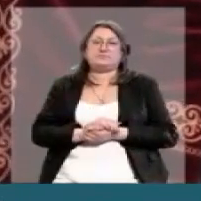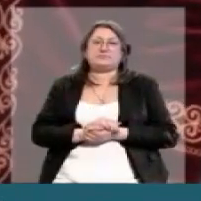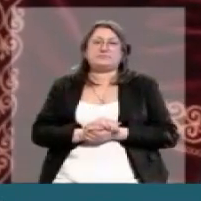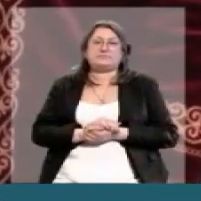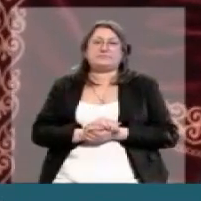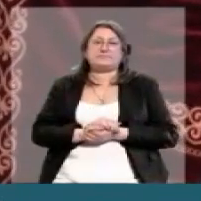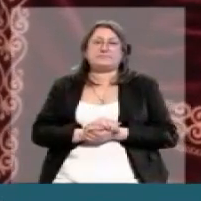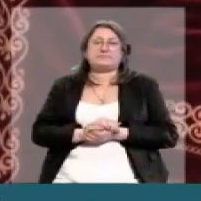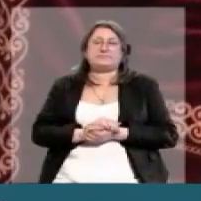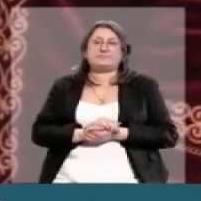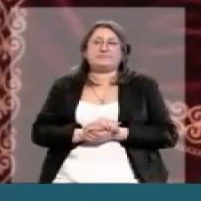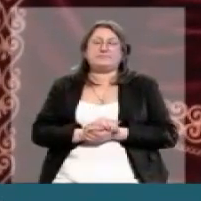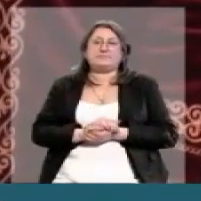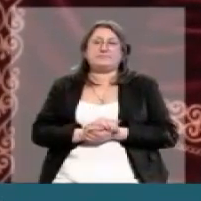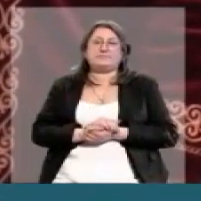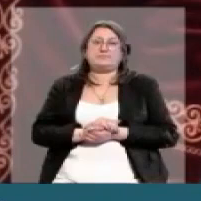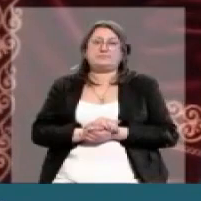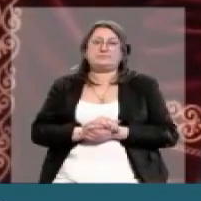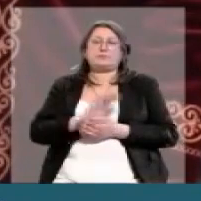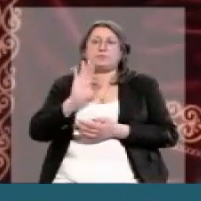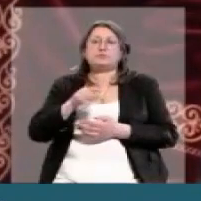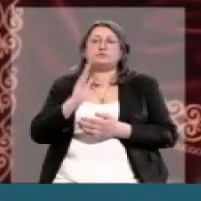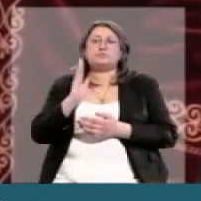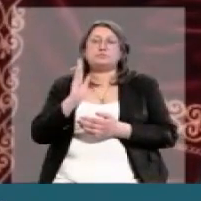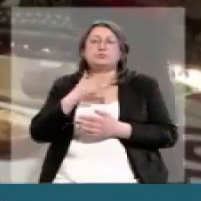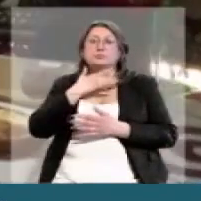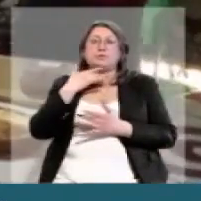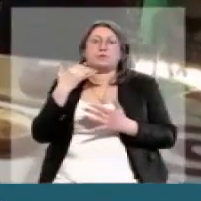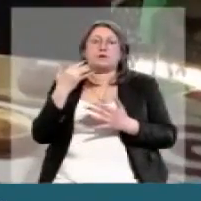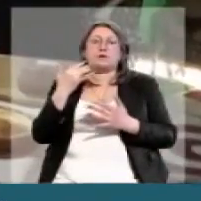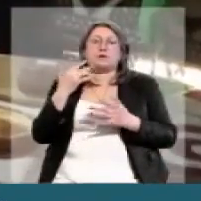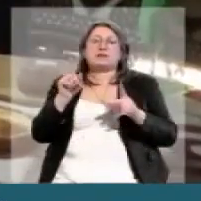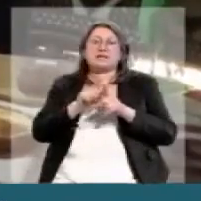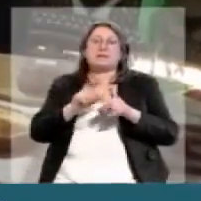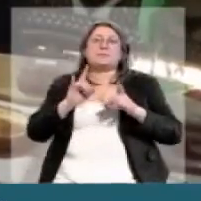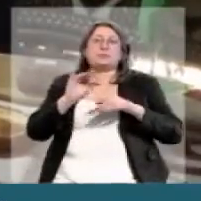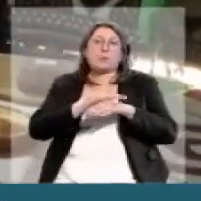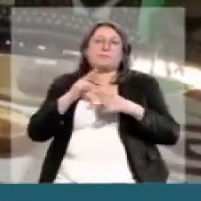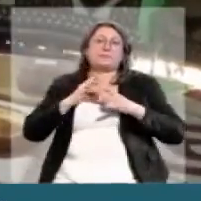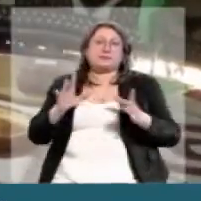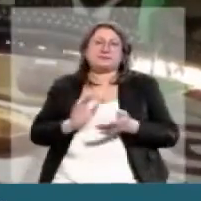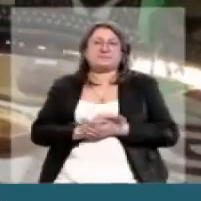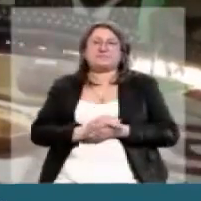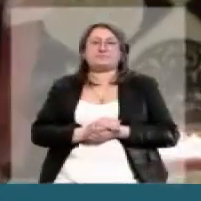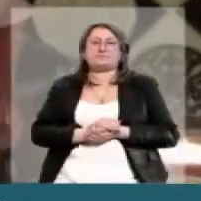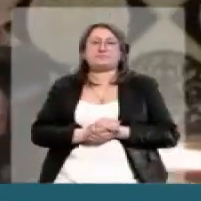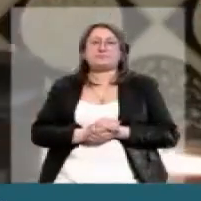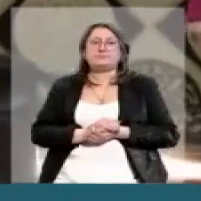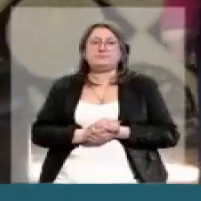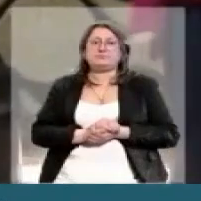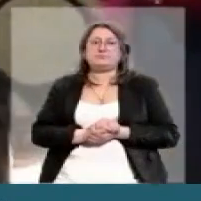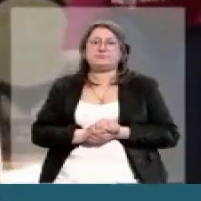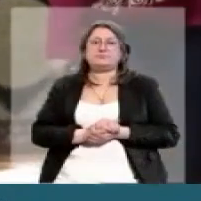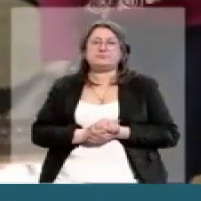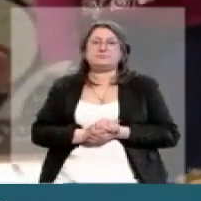арқашында. Осындай шуақты күндеріміз көп болсын. Құтты болсын Наурыз. Аудан тұрғындары ұлыстың ұлы күнінің жоғары деңгейде